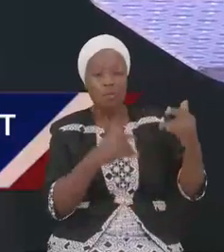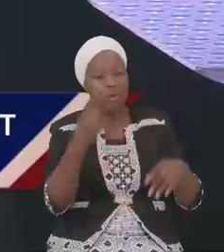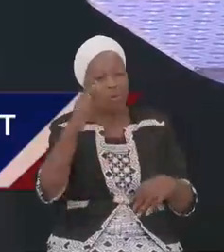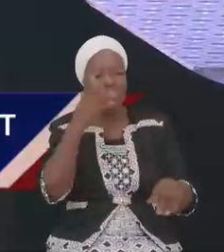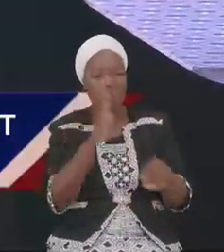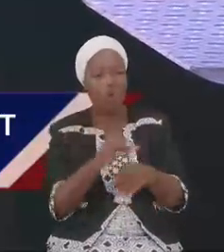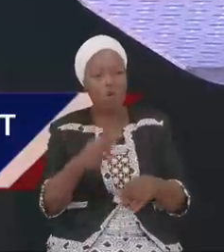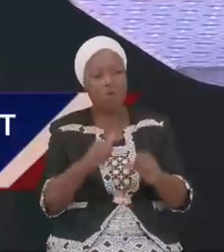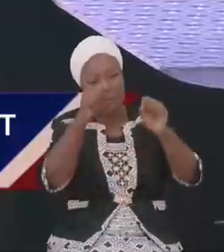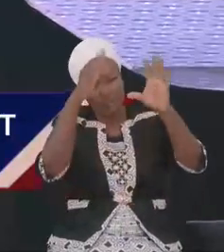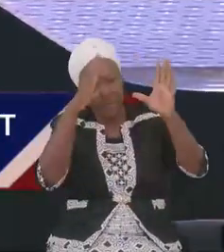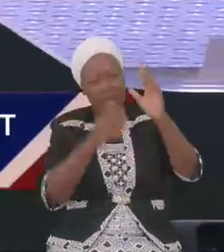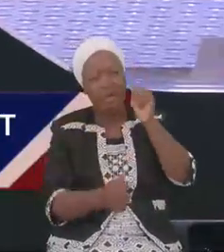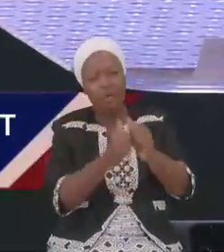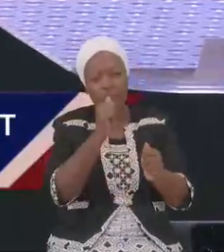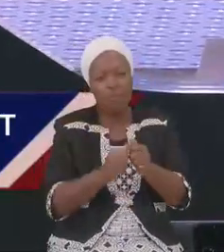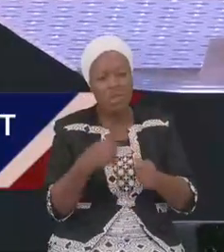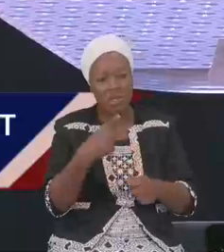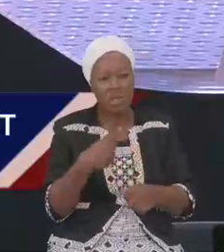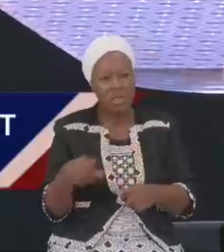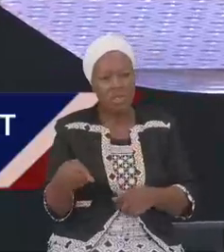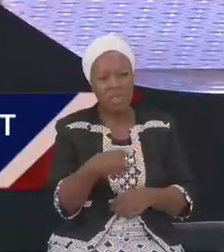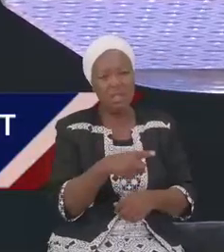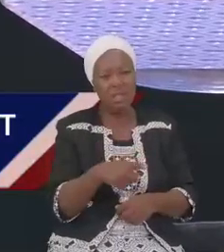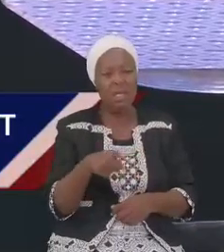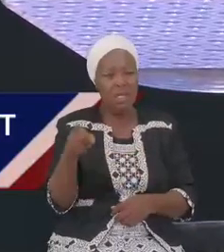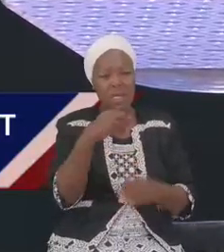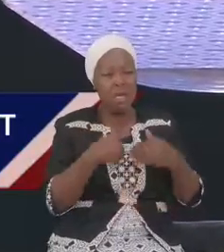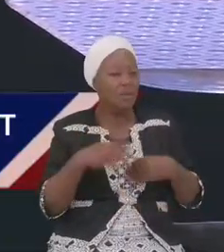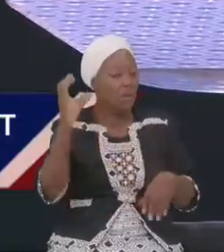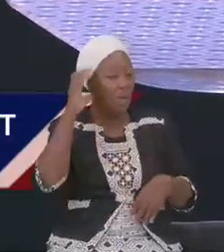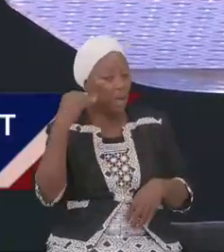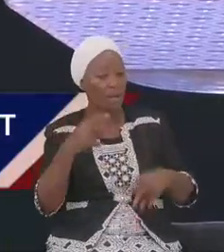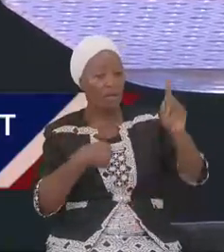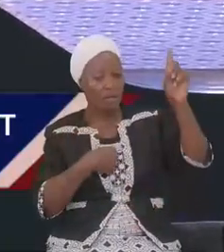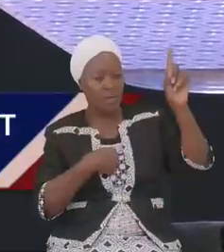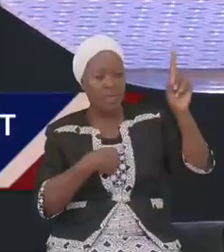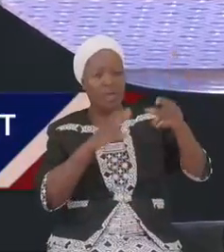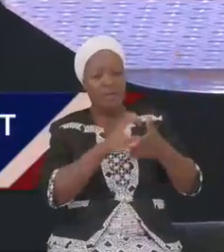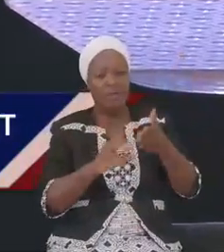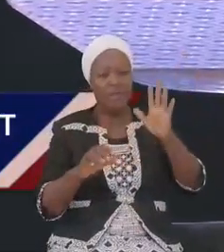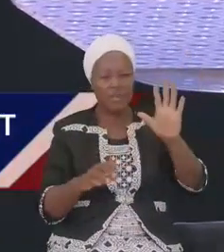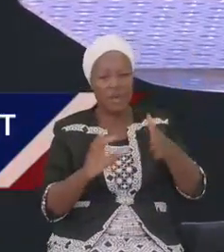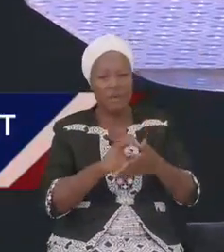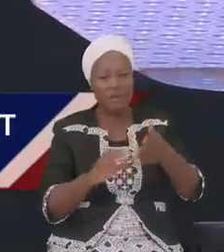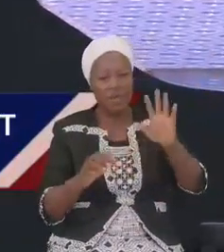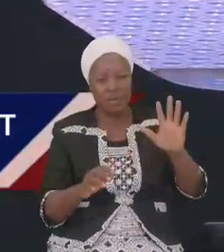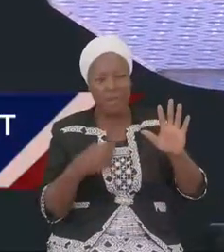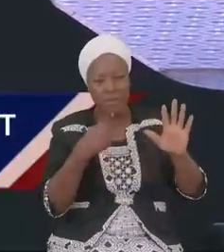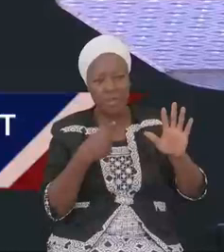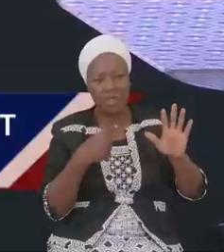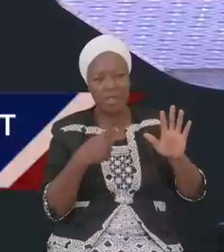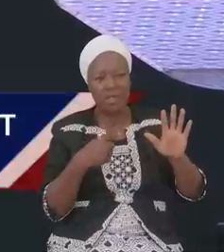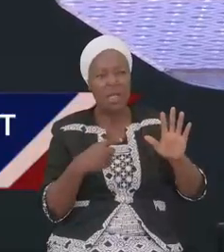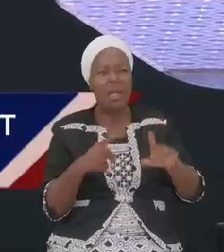le Père avait promis, ce que je vous ai annoncé, leur dit-il. Le verset 5. Car Jean